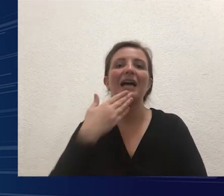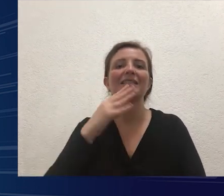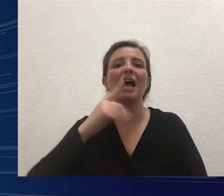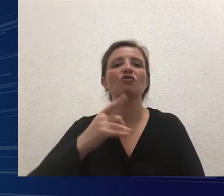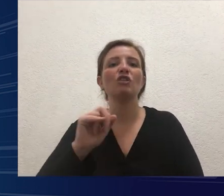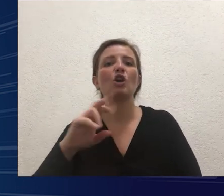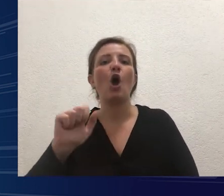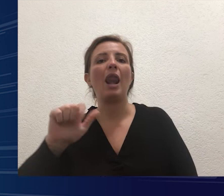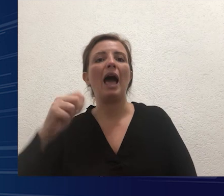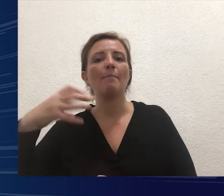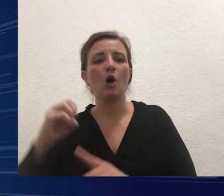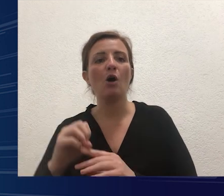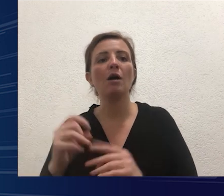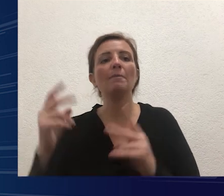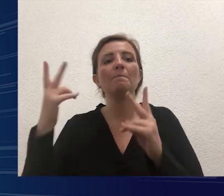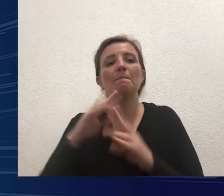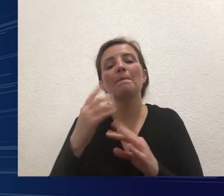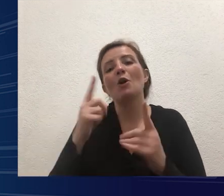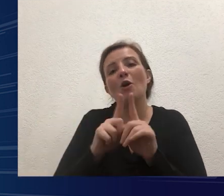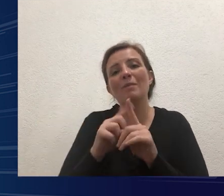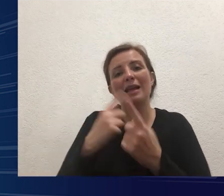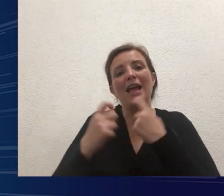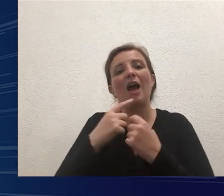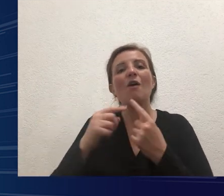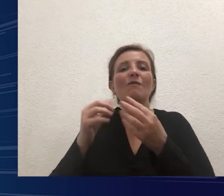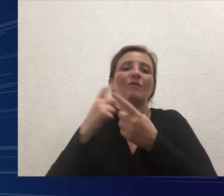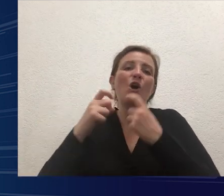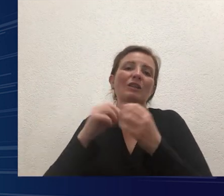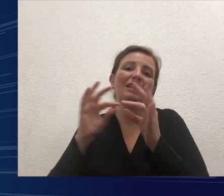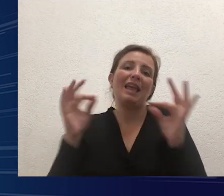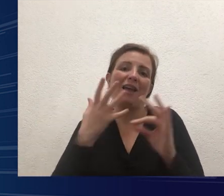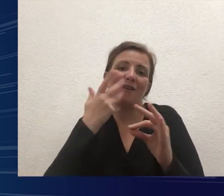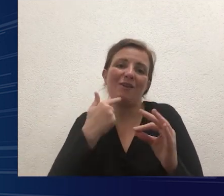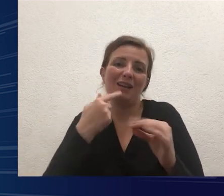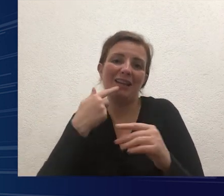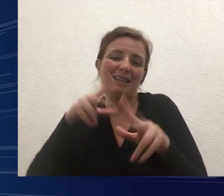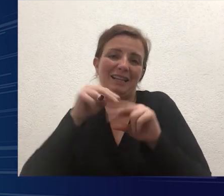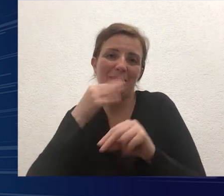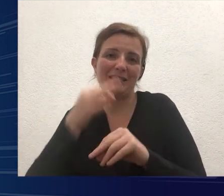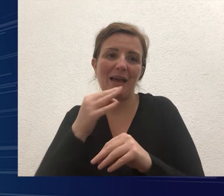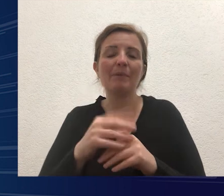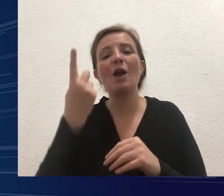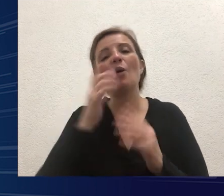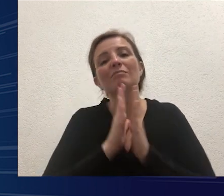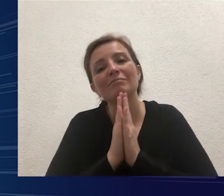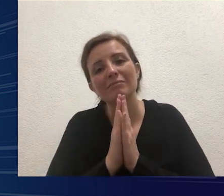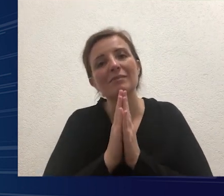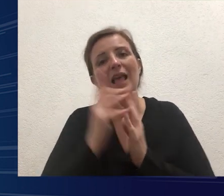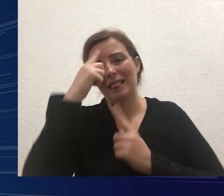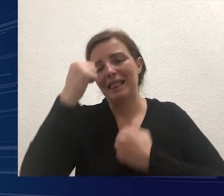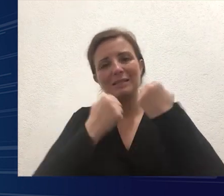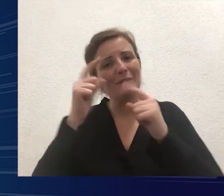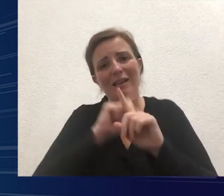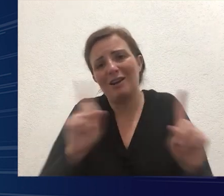secoli migliori san girolamo secondo le fonti tradizionali su devo ripetere un